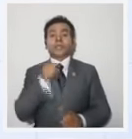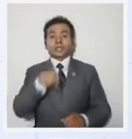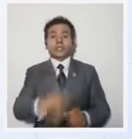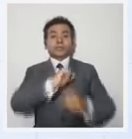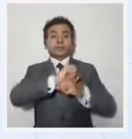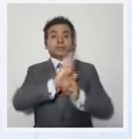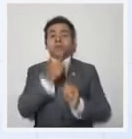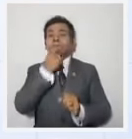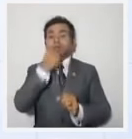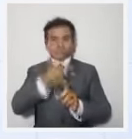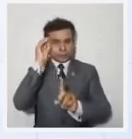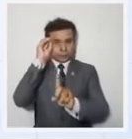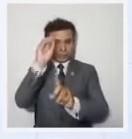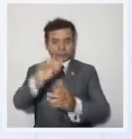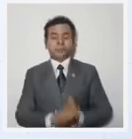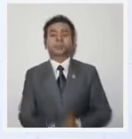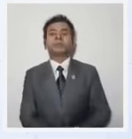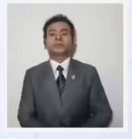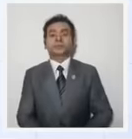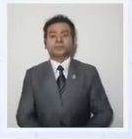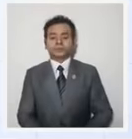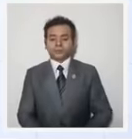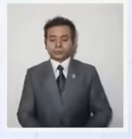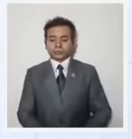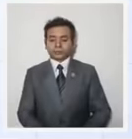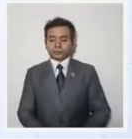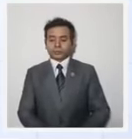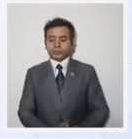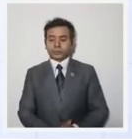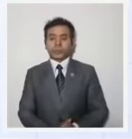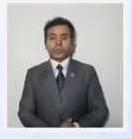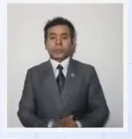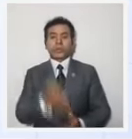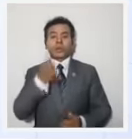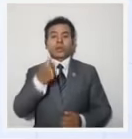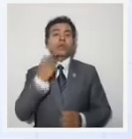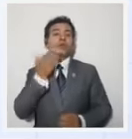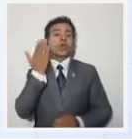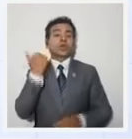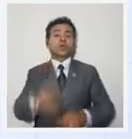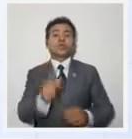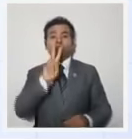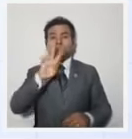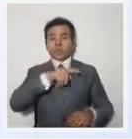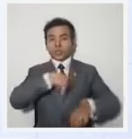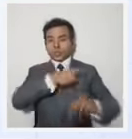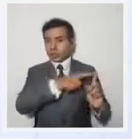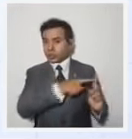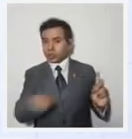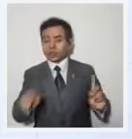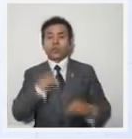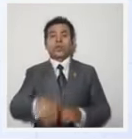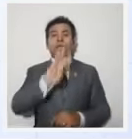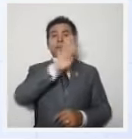থাকি। এবার আমরা আসি আমাদের কোভিড ১৯ সর্বশেষ পরিস্থিতি।